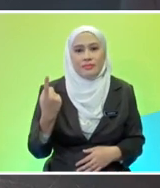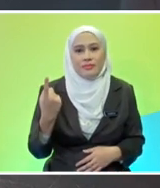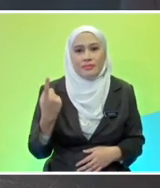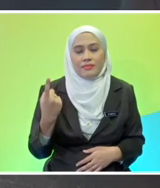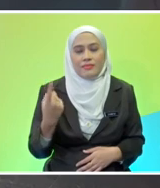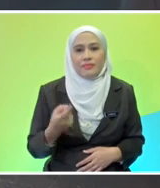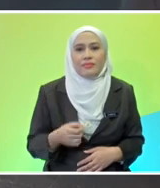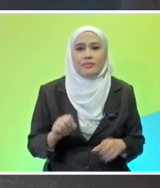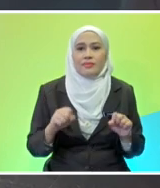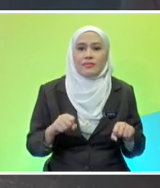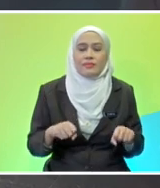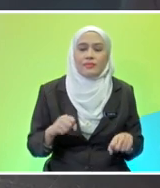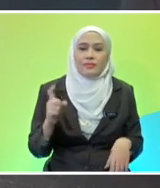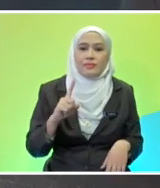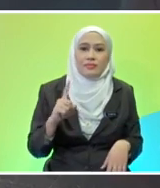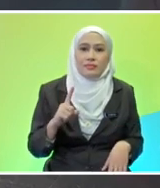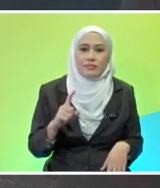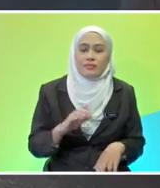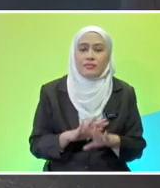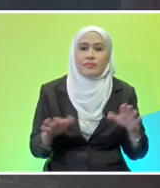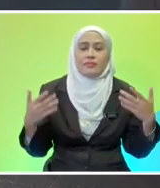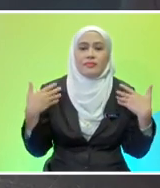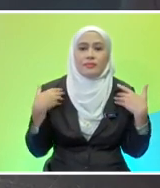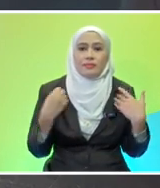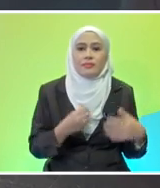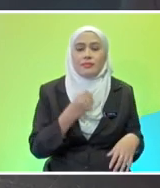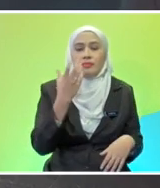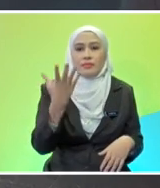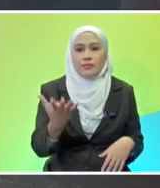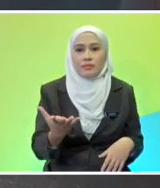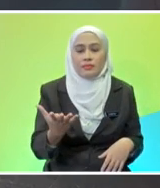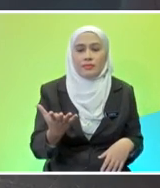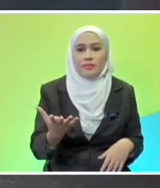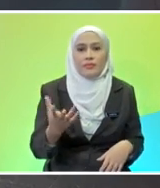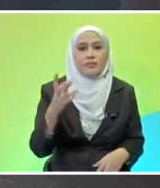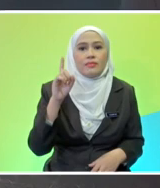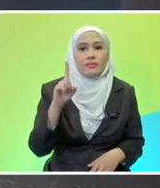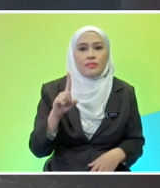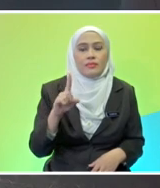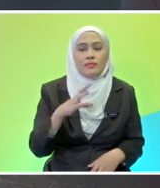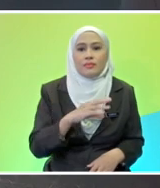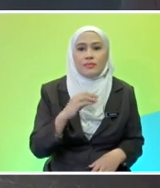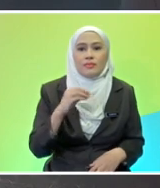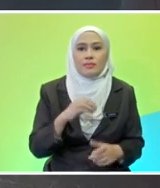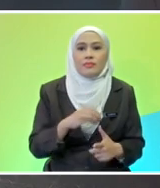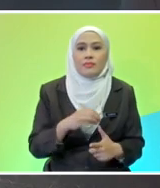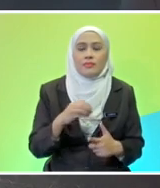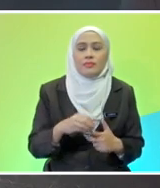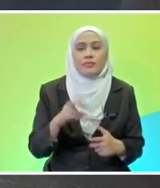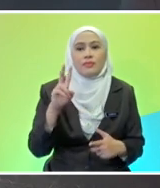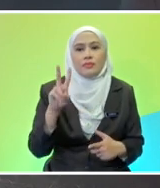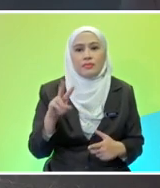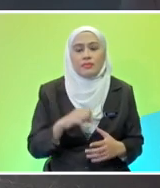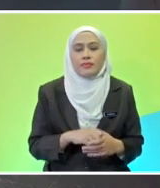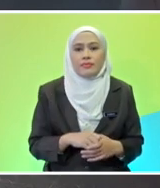ataupun hentak-hentak dekat tak tepi ada. Tepi dinding apa, dinding apa tak ada. Jadi boleh hentak kaki,